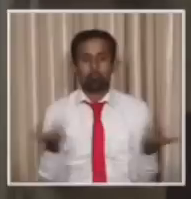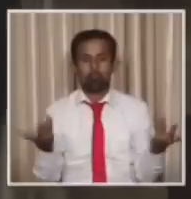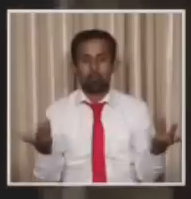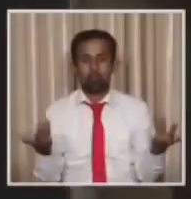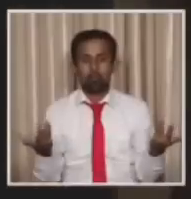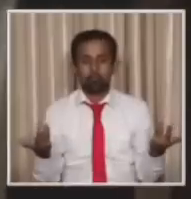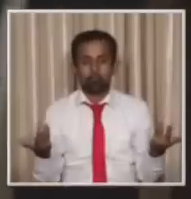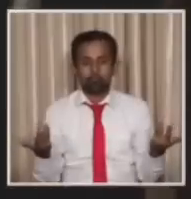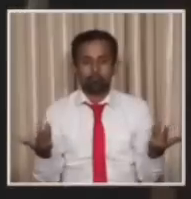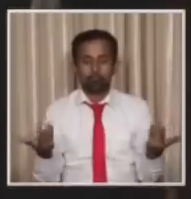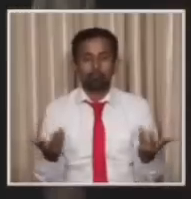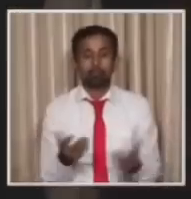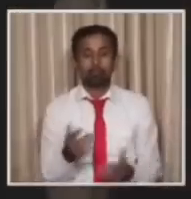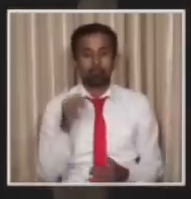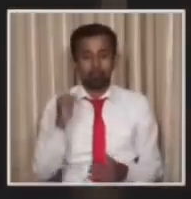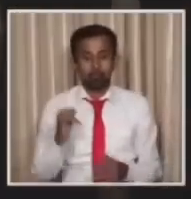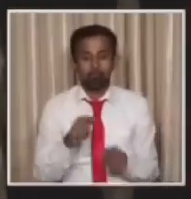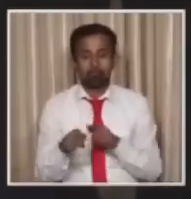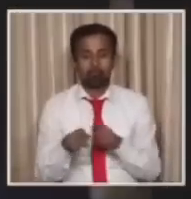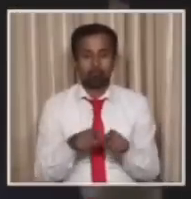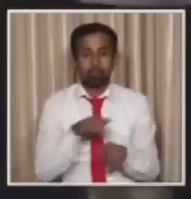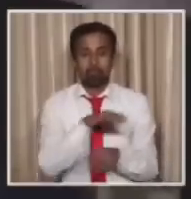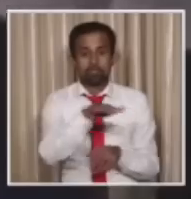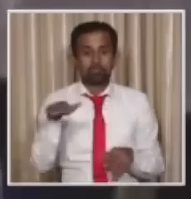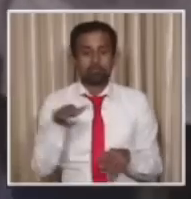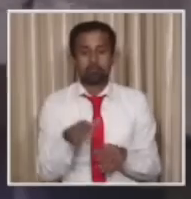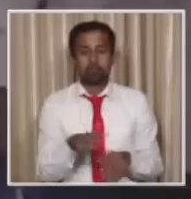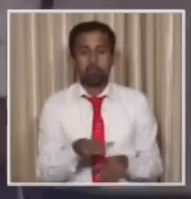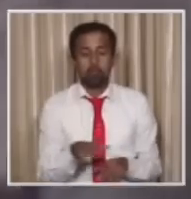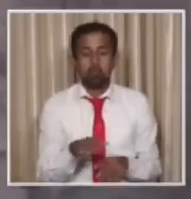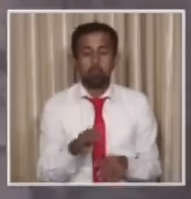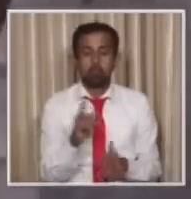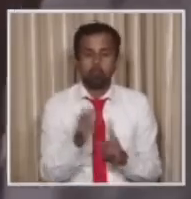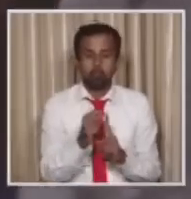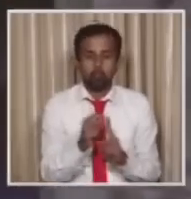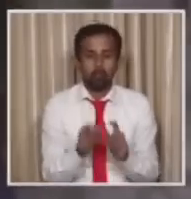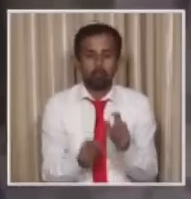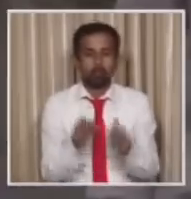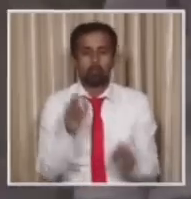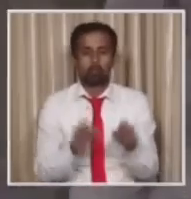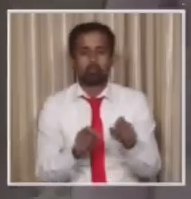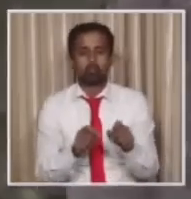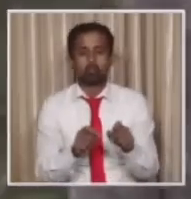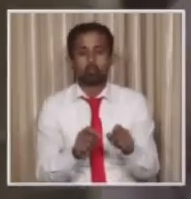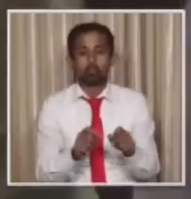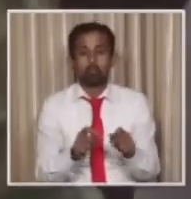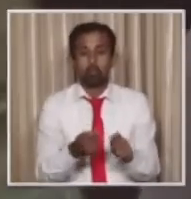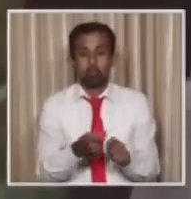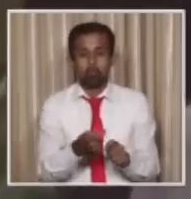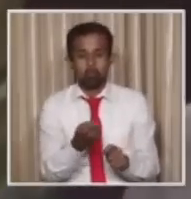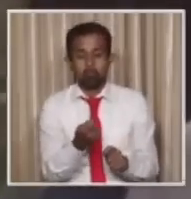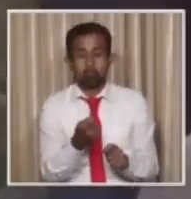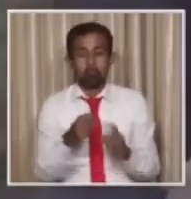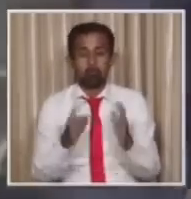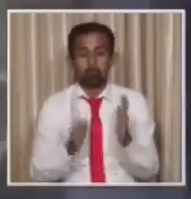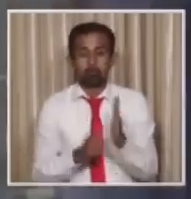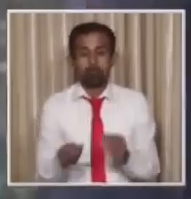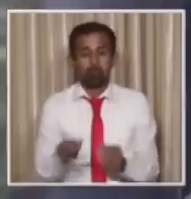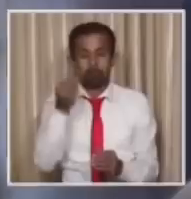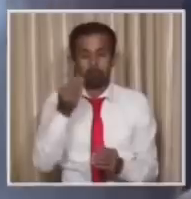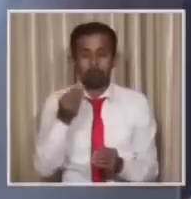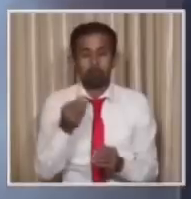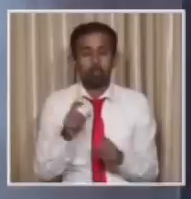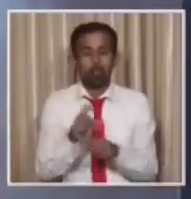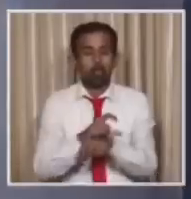මේ අසාධාරණ ලෙස සමාජයේ පල්ලෙහාම මිනිස්සුන්ගේ බෙල්ල මිරිකල සාරය උරන වගේ කරන් බිල වැඩි කරන එක නවත්තන්න